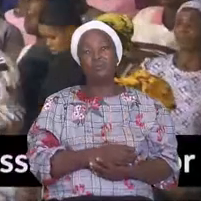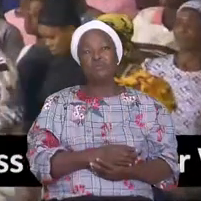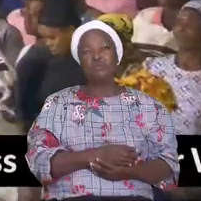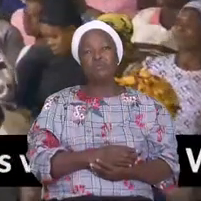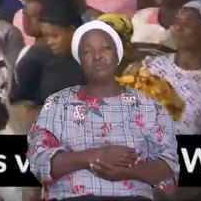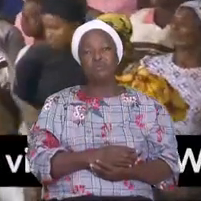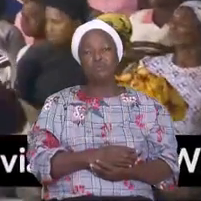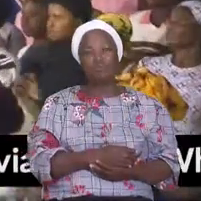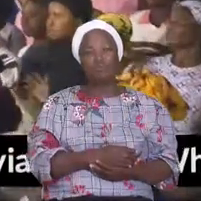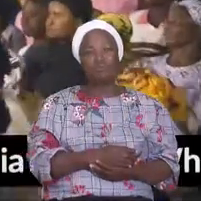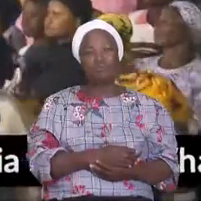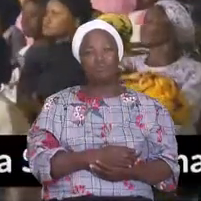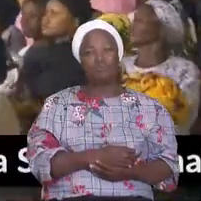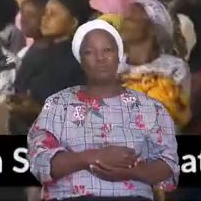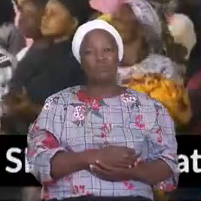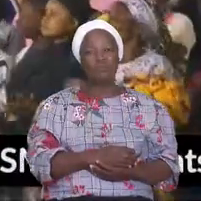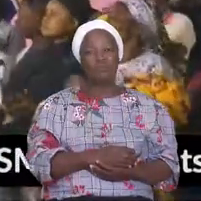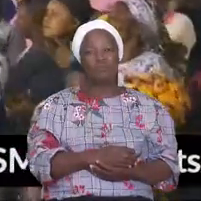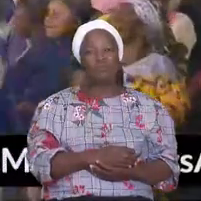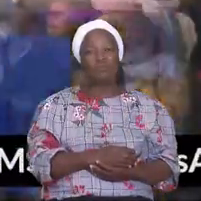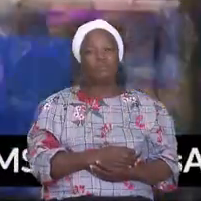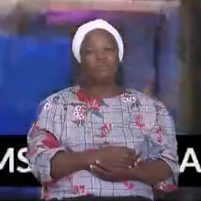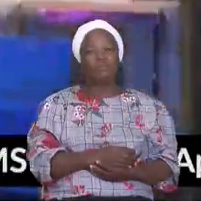accueillons l'homme de Dieu ensemble.